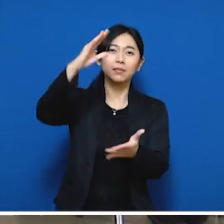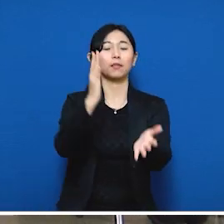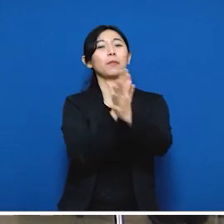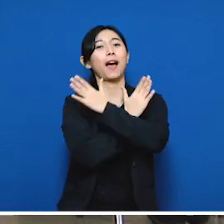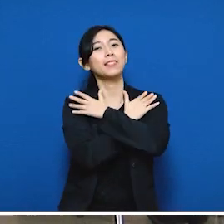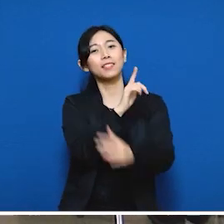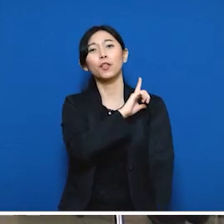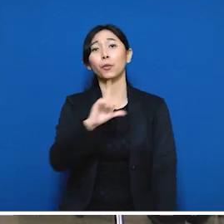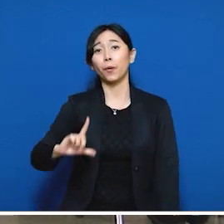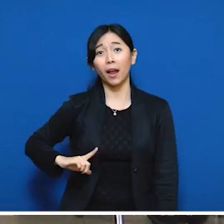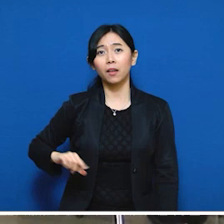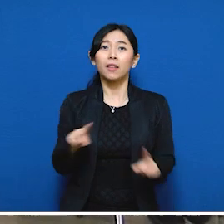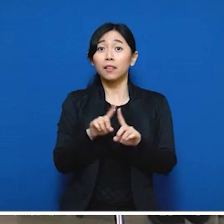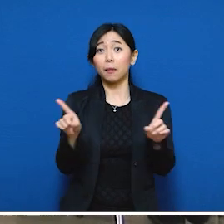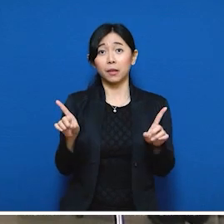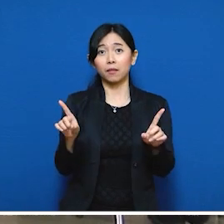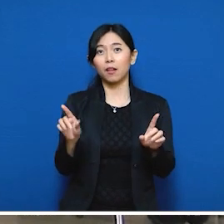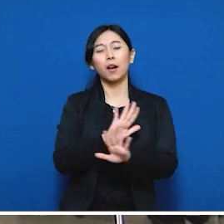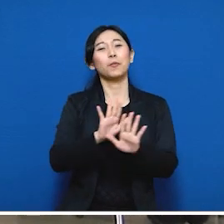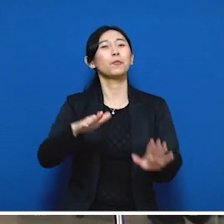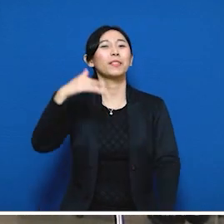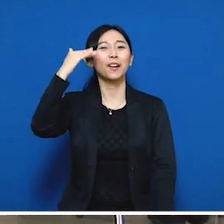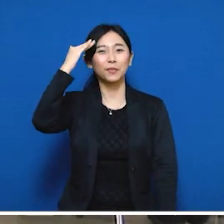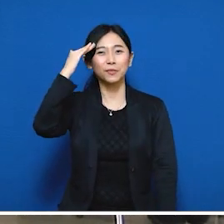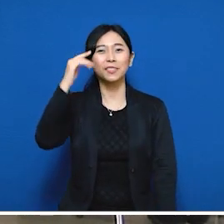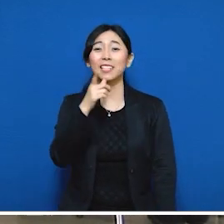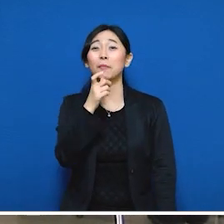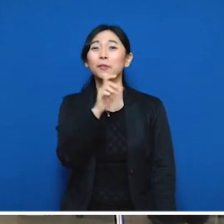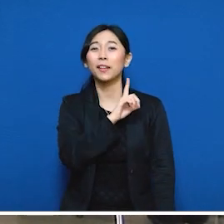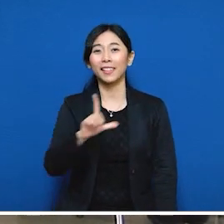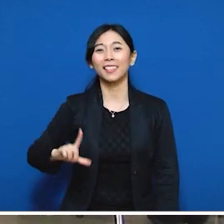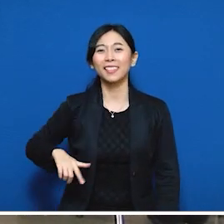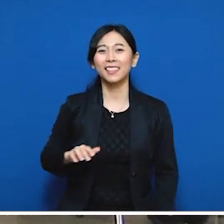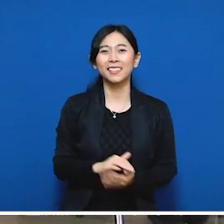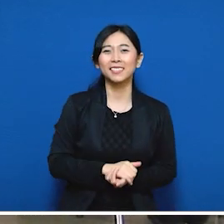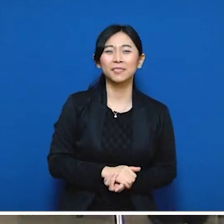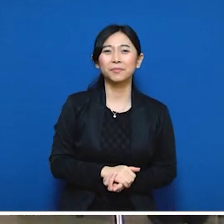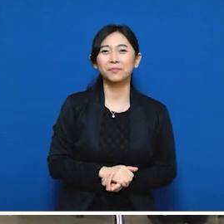Tuhan, tetapi belum mengetahui banyak hal.